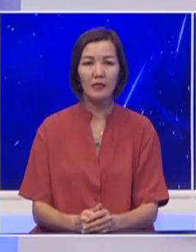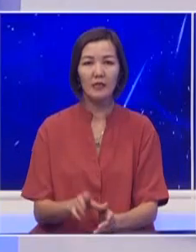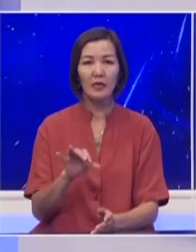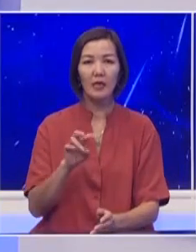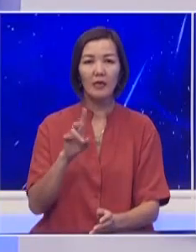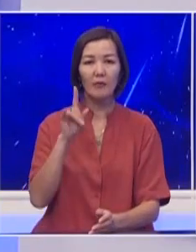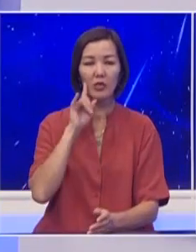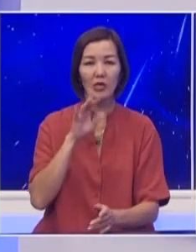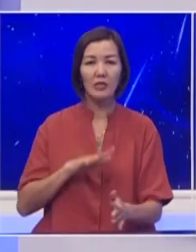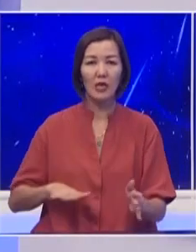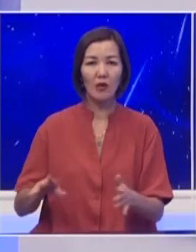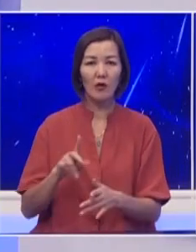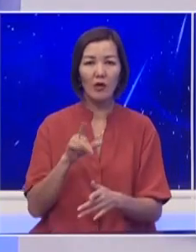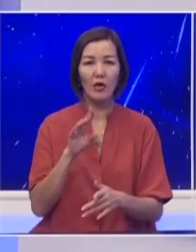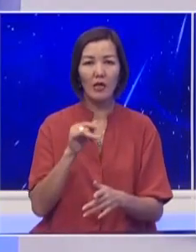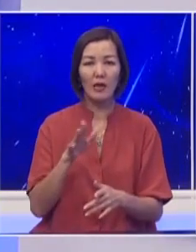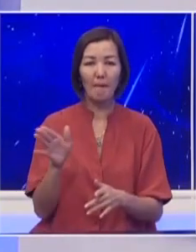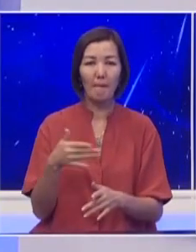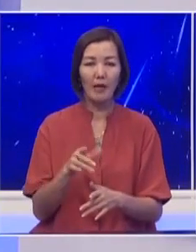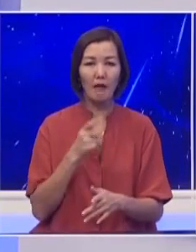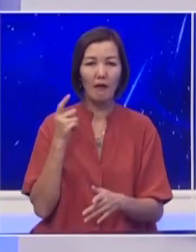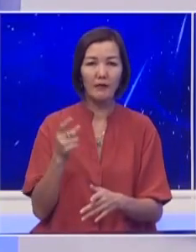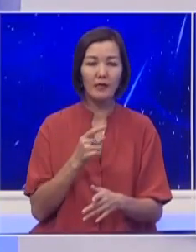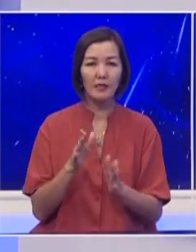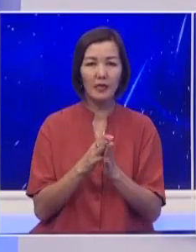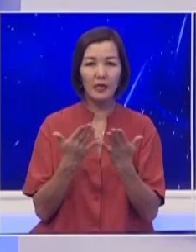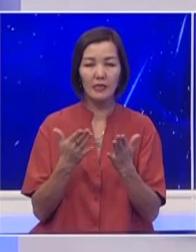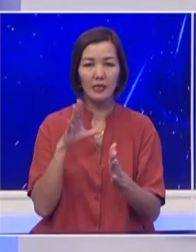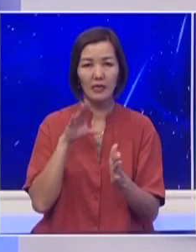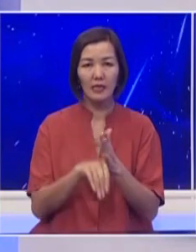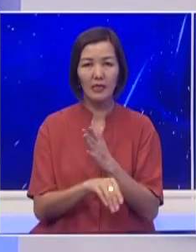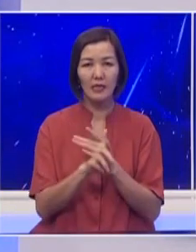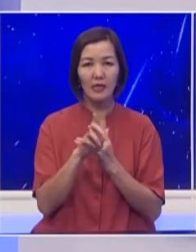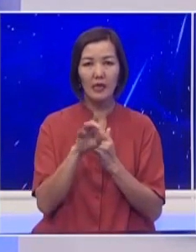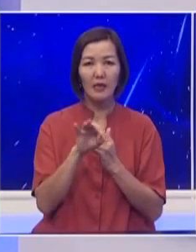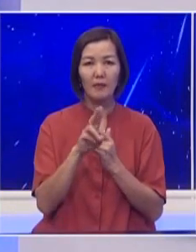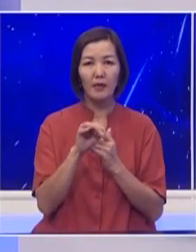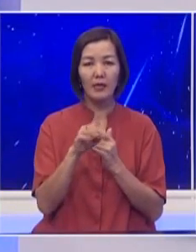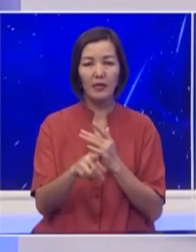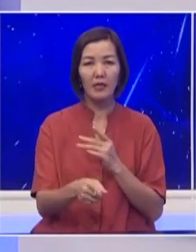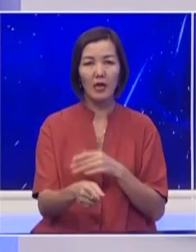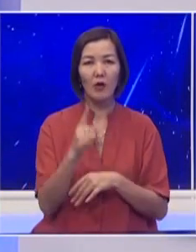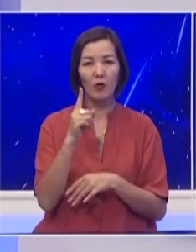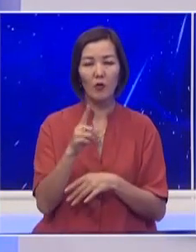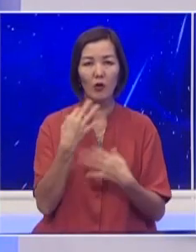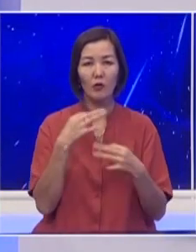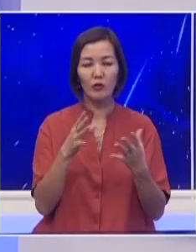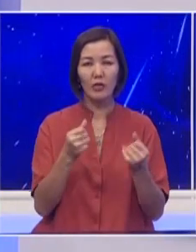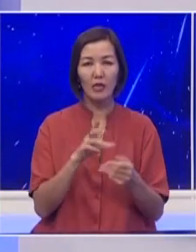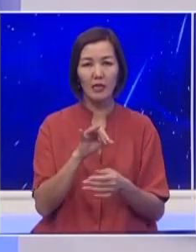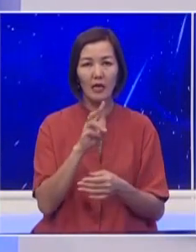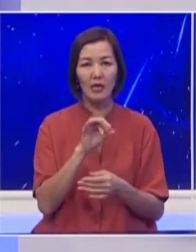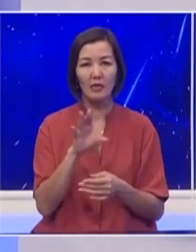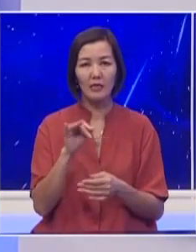Еңбекші Қазақ ауданындағы халық балық шаруашылығы қызыл кітапқа енген бекірен алуға рұқсат алды. Арал мен Сырдариядан бір